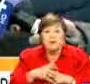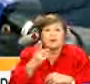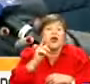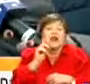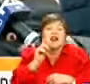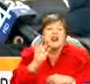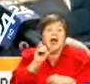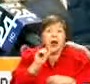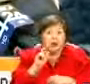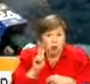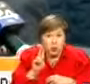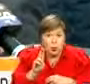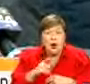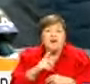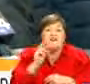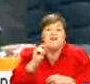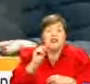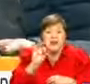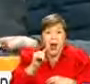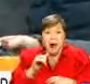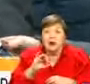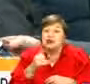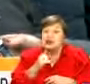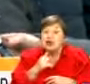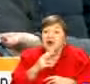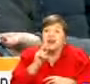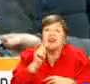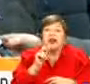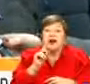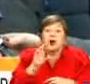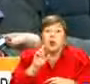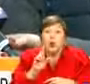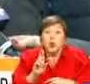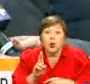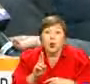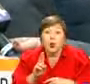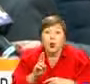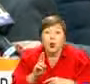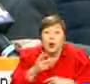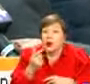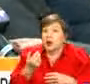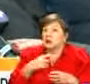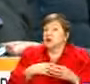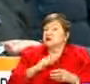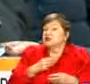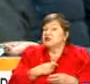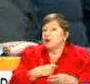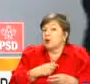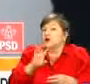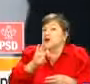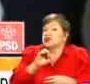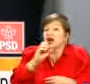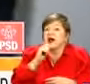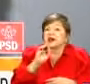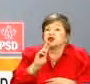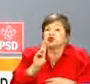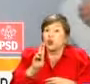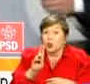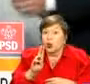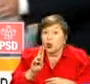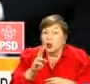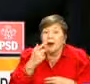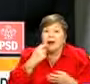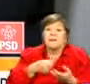Sorin Grindeanu, Gabriela Firea, dar și Vasile Dâncu, iar în joc ar intra și Adrian Căciu. Este propunerea